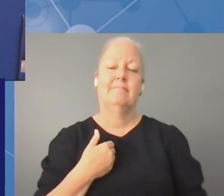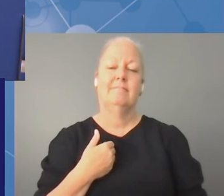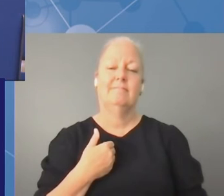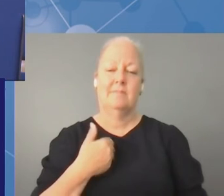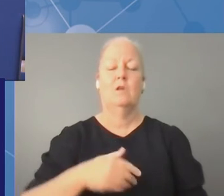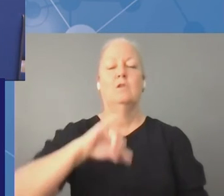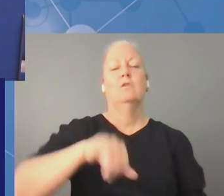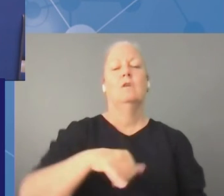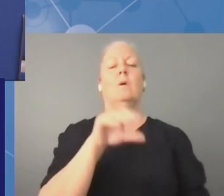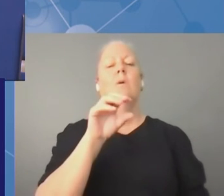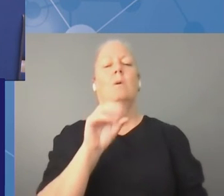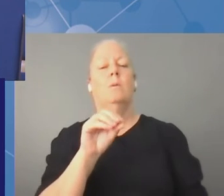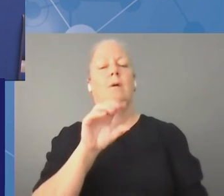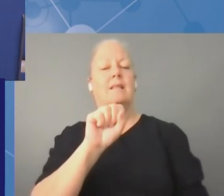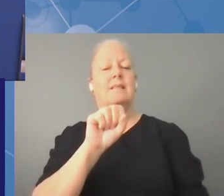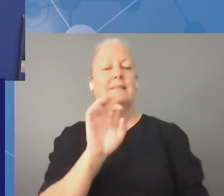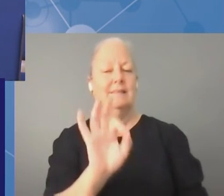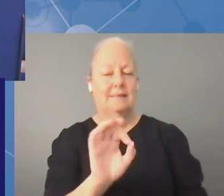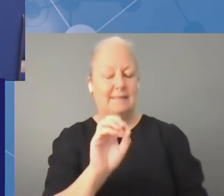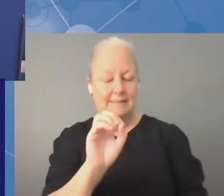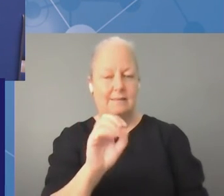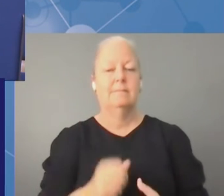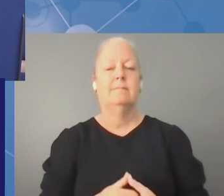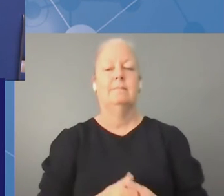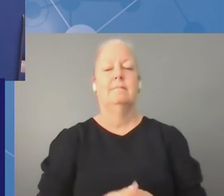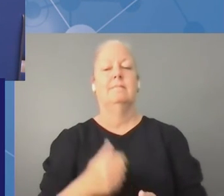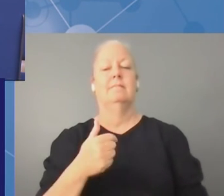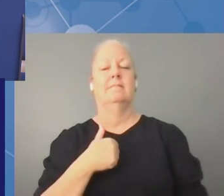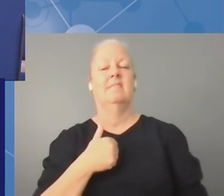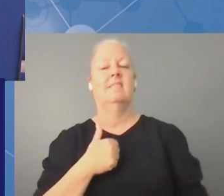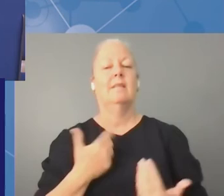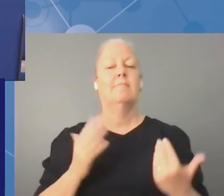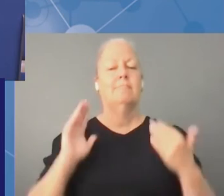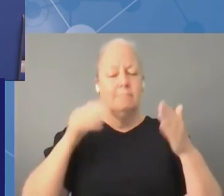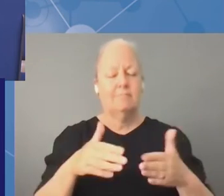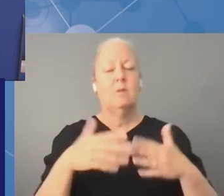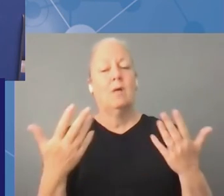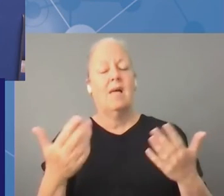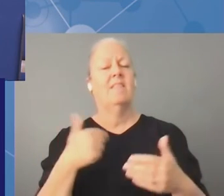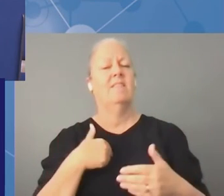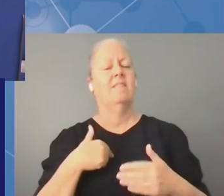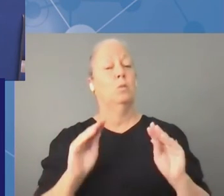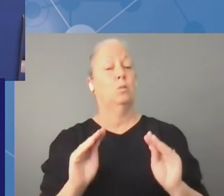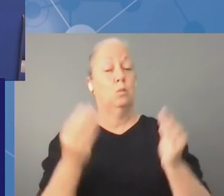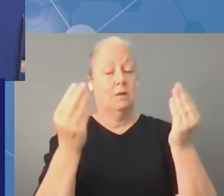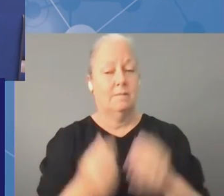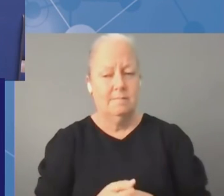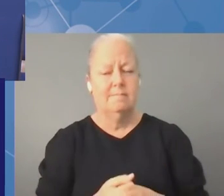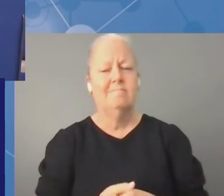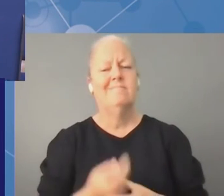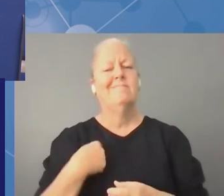Спасибо. Меня зовут Хосе. Я представляю молодежь из